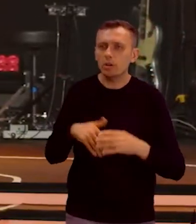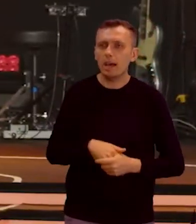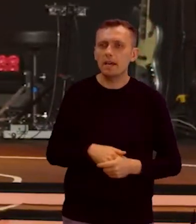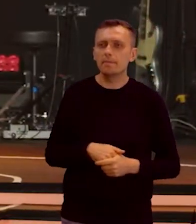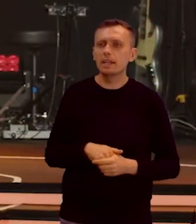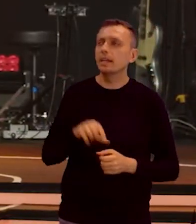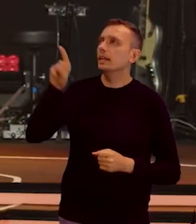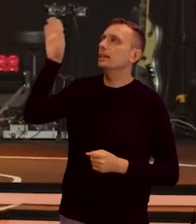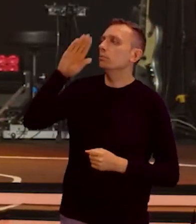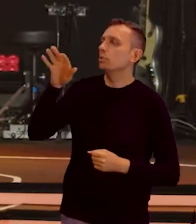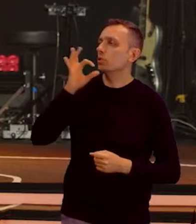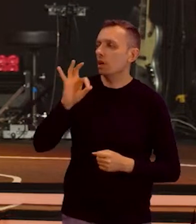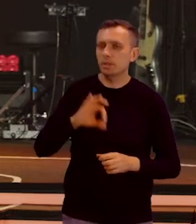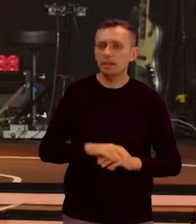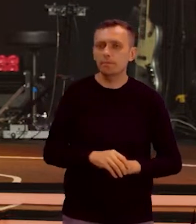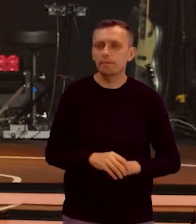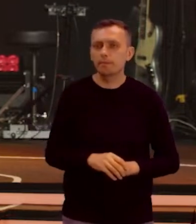jesteś dobrym Bogiem.